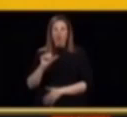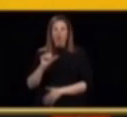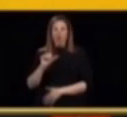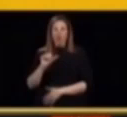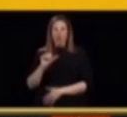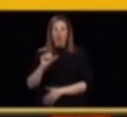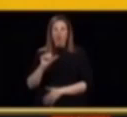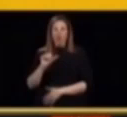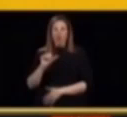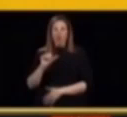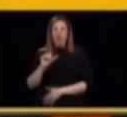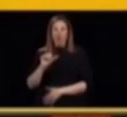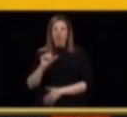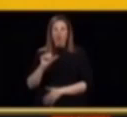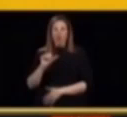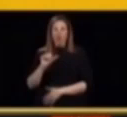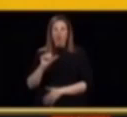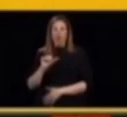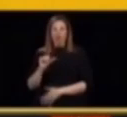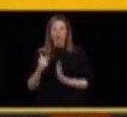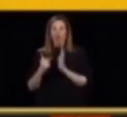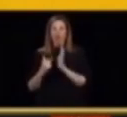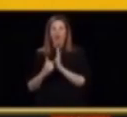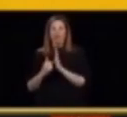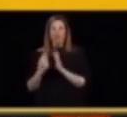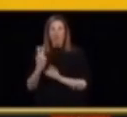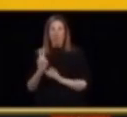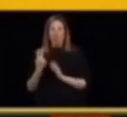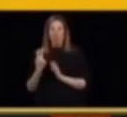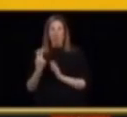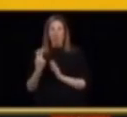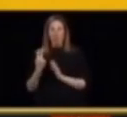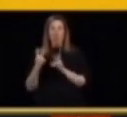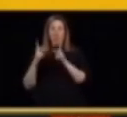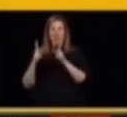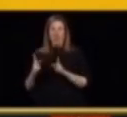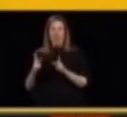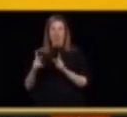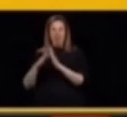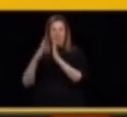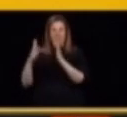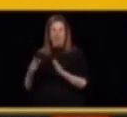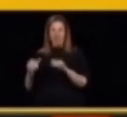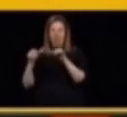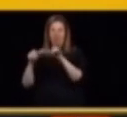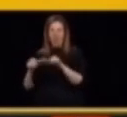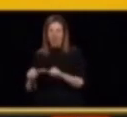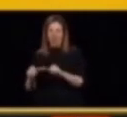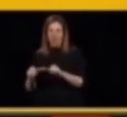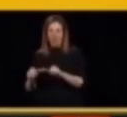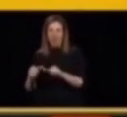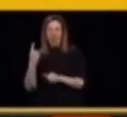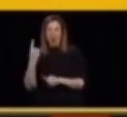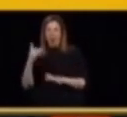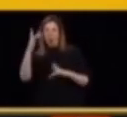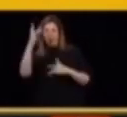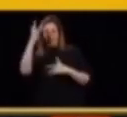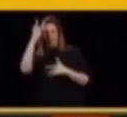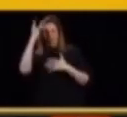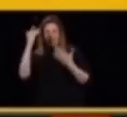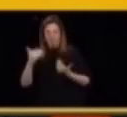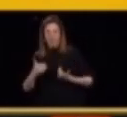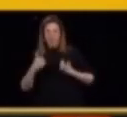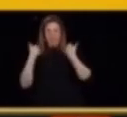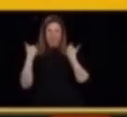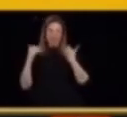quoi, va être calculée dans les morts du COVID-19. Il a, qui a fait la maladie, l'autre décède de la maladie, mais l'autre, mais on n'a pas de